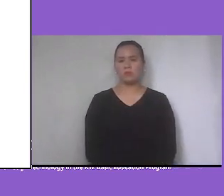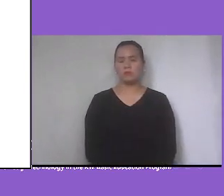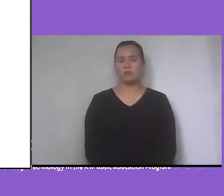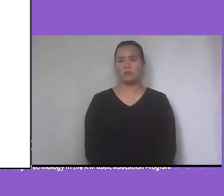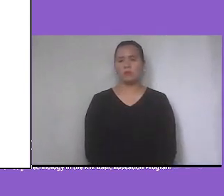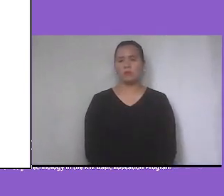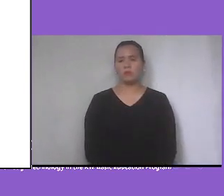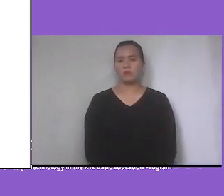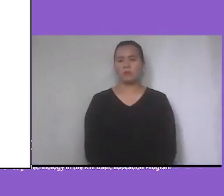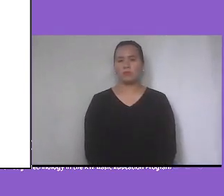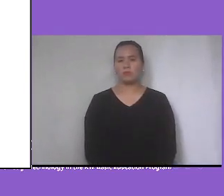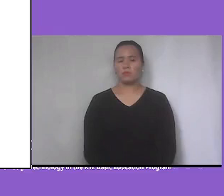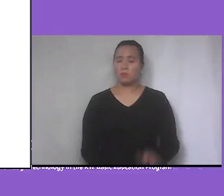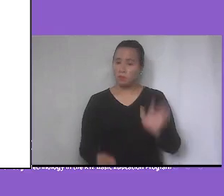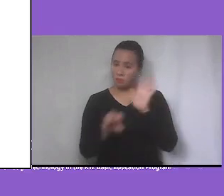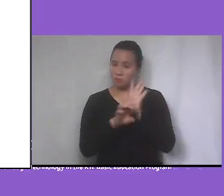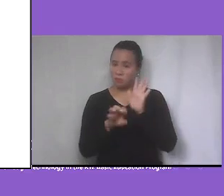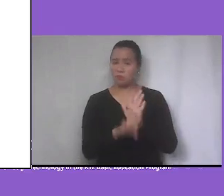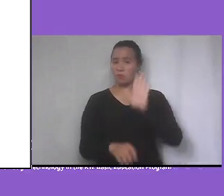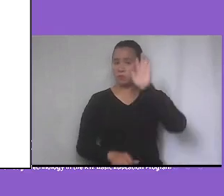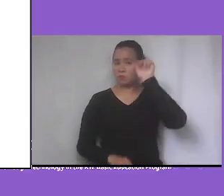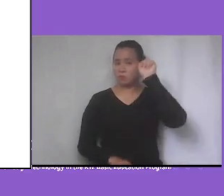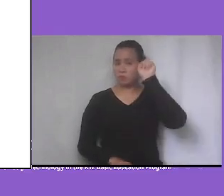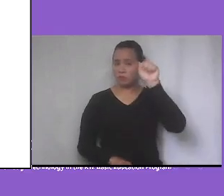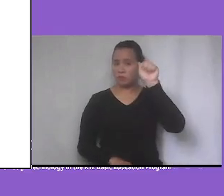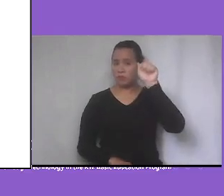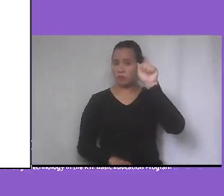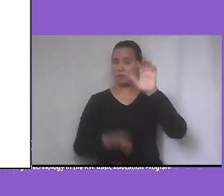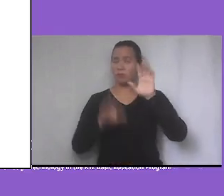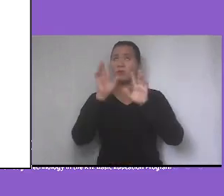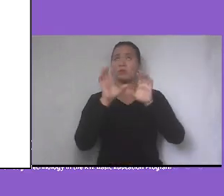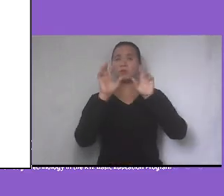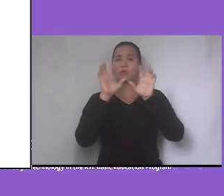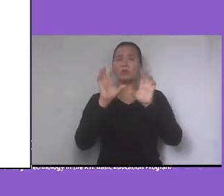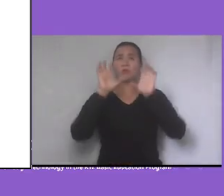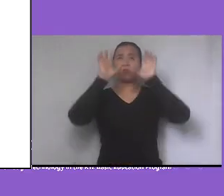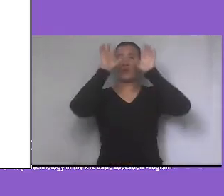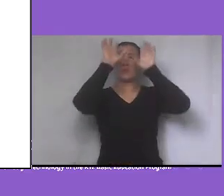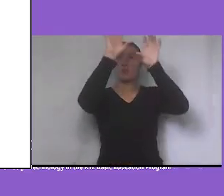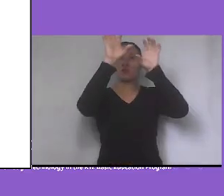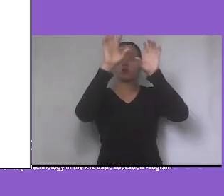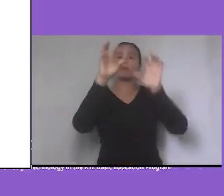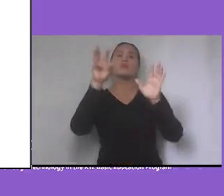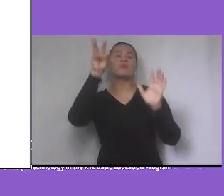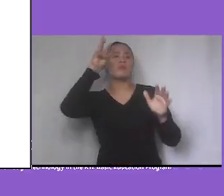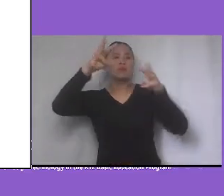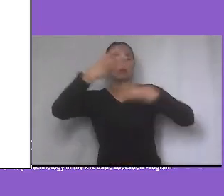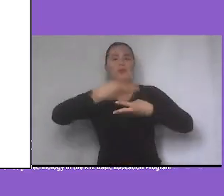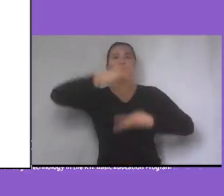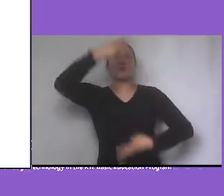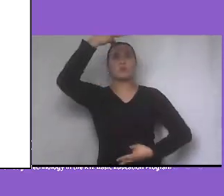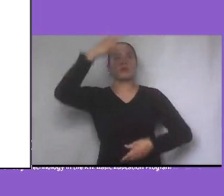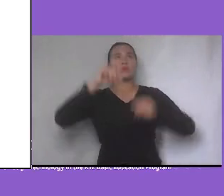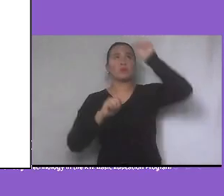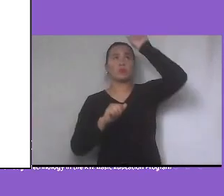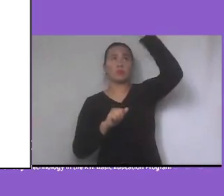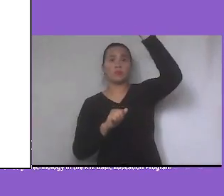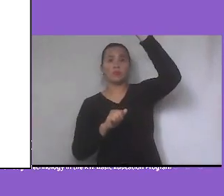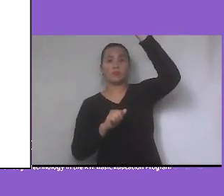nakasabit sa dingding natin siguro. We could put A, aso, A. Merong